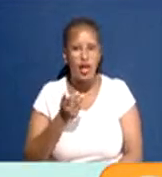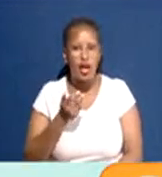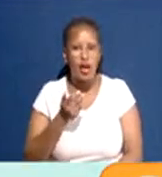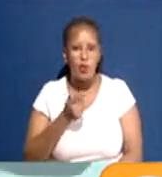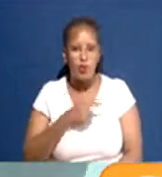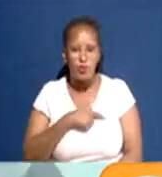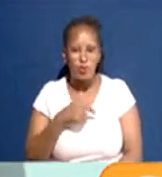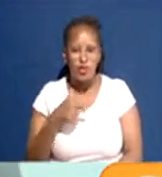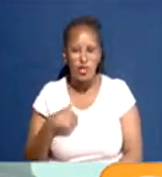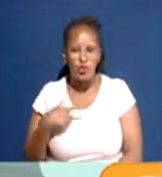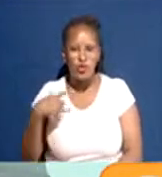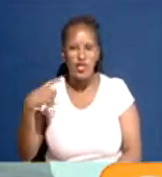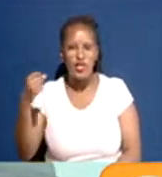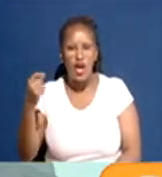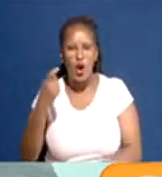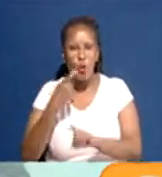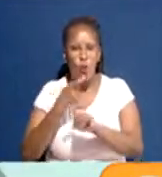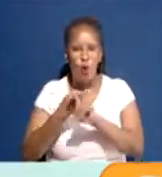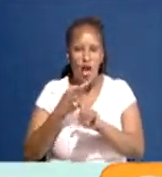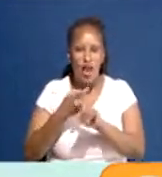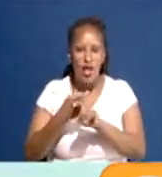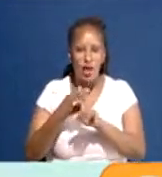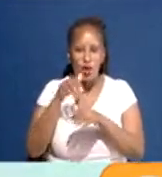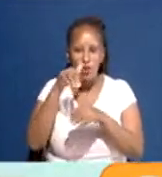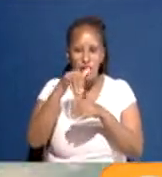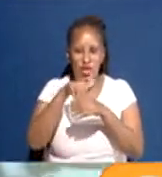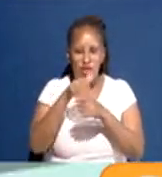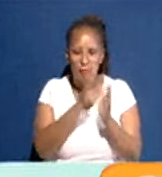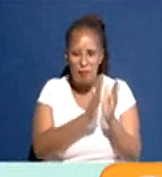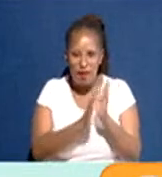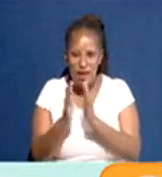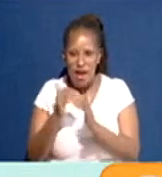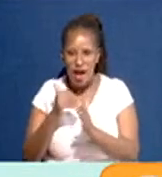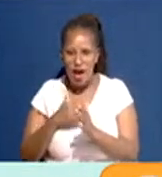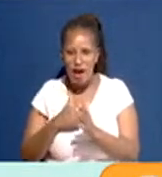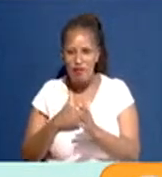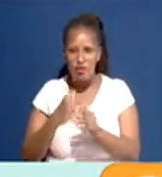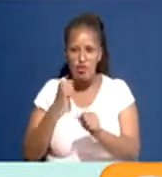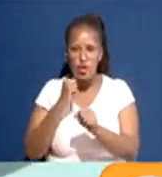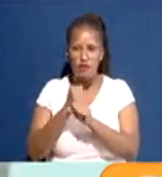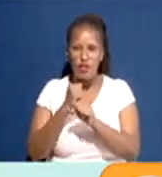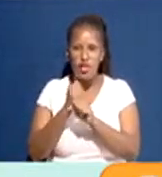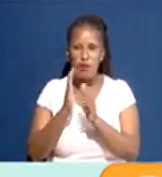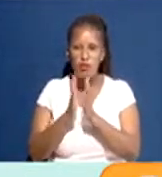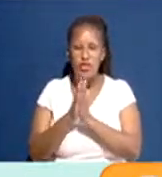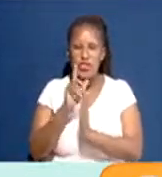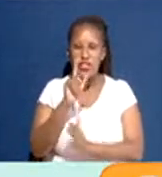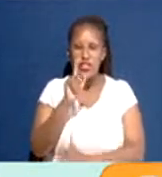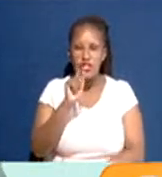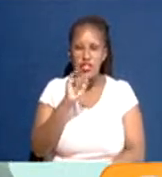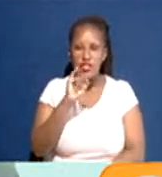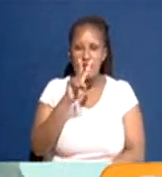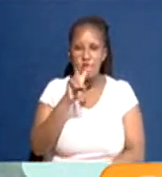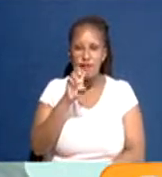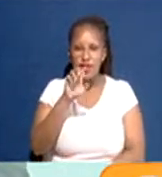tulikuwa Kwale, katika mpango ambayo tuko nayo sasa tunafanya na TVETs.